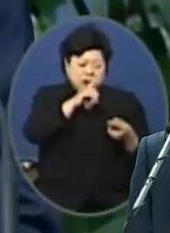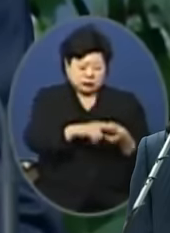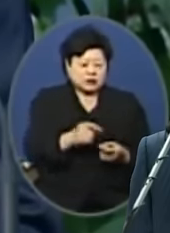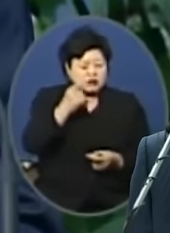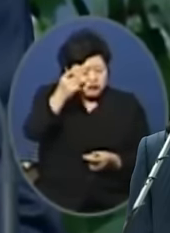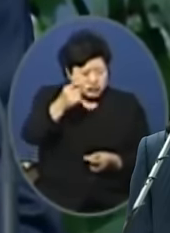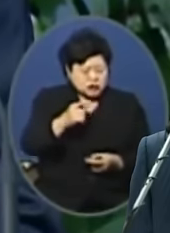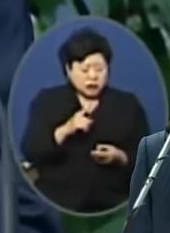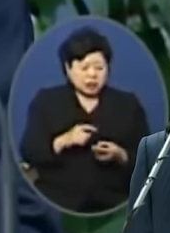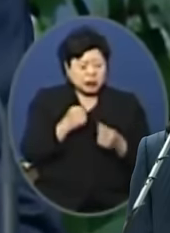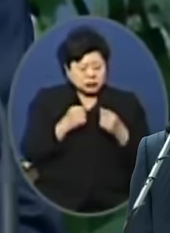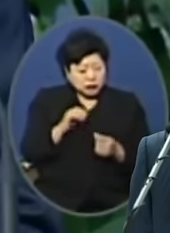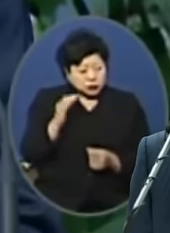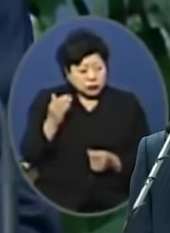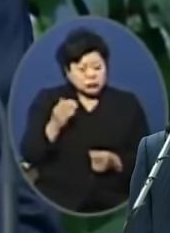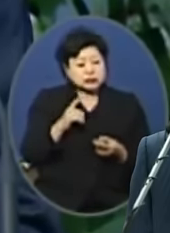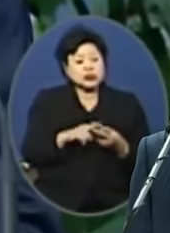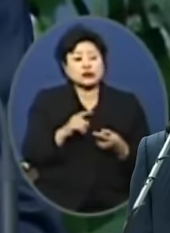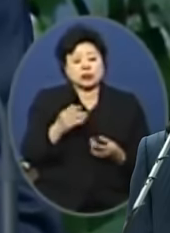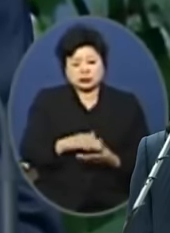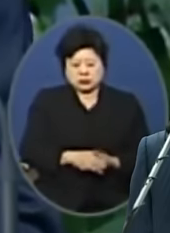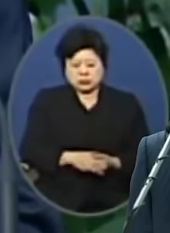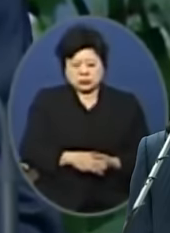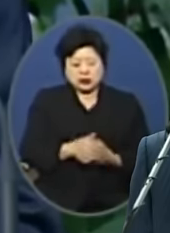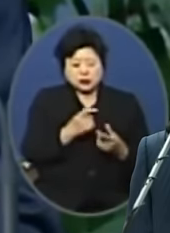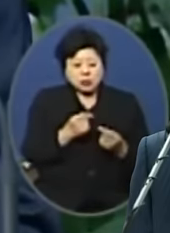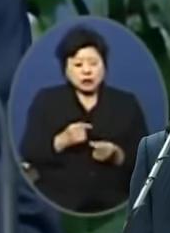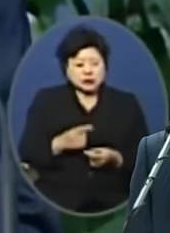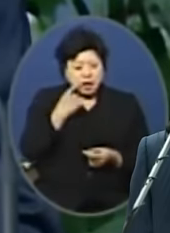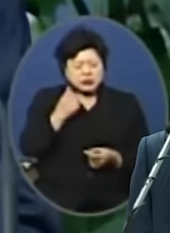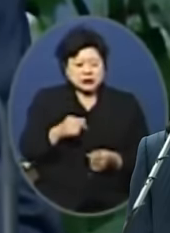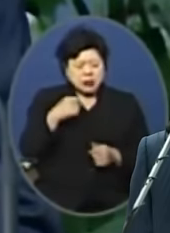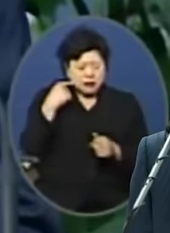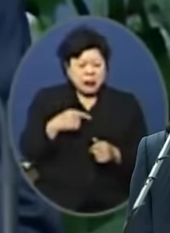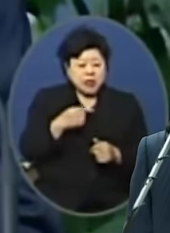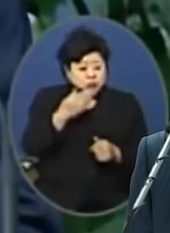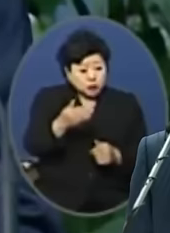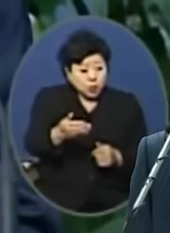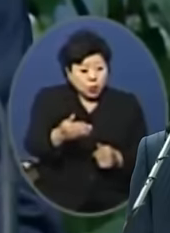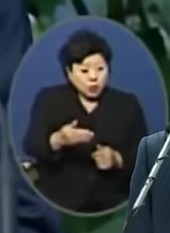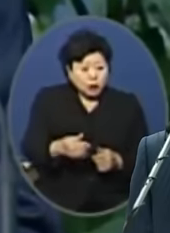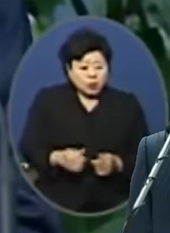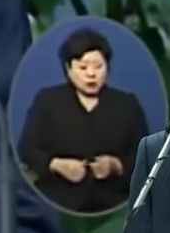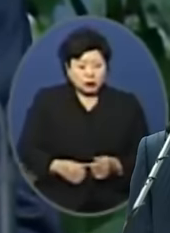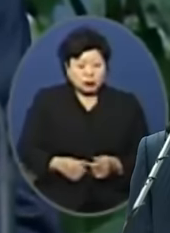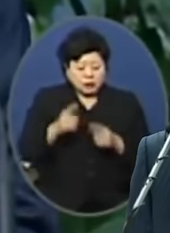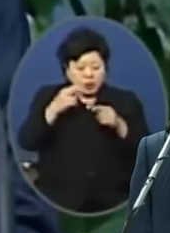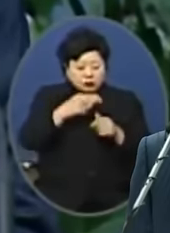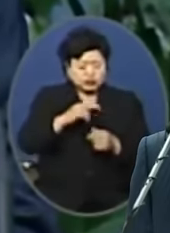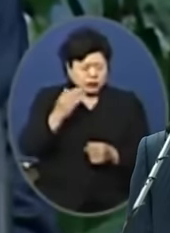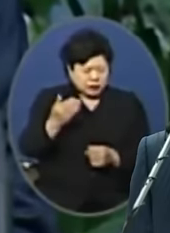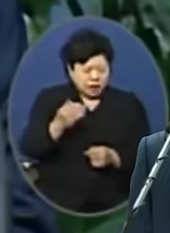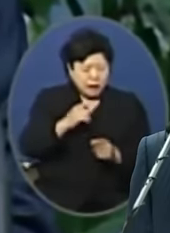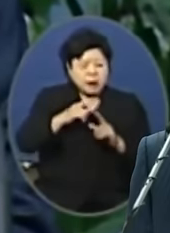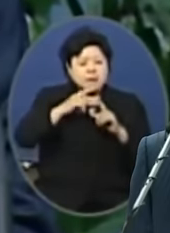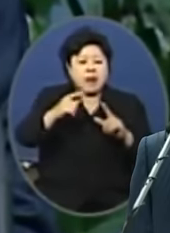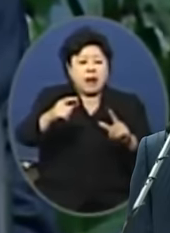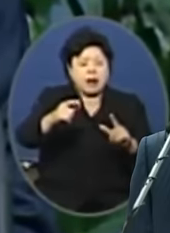훌륭한 삶을 살고 있다는 것입니다. 똑같은 말을 해도 이 아들은 대학 교수가 될 것을